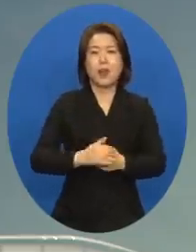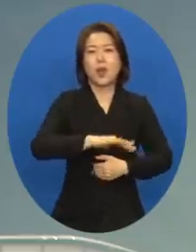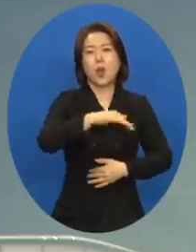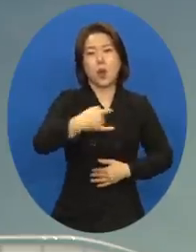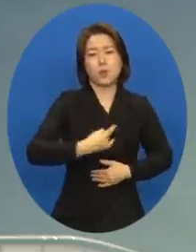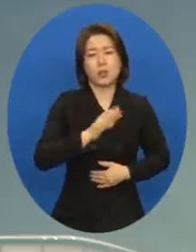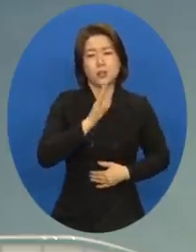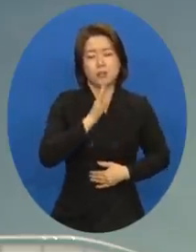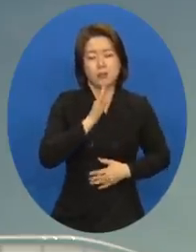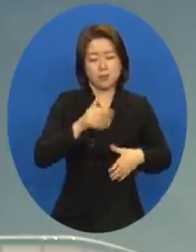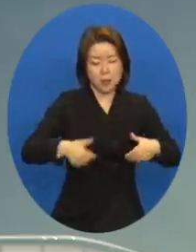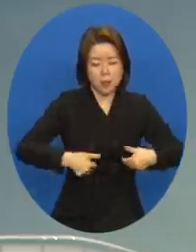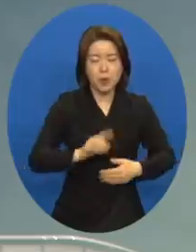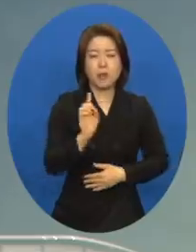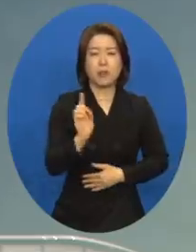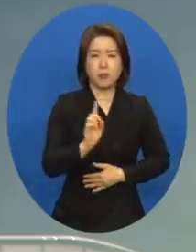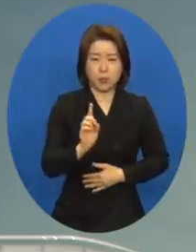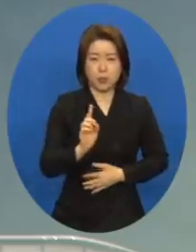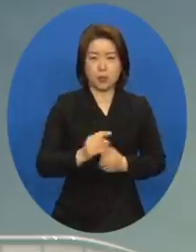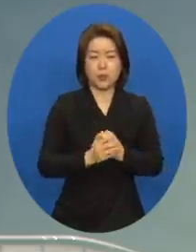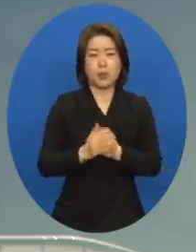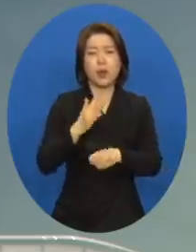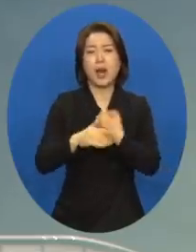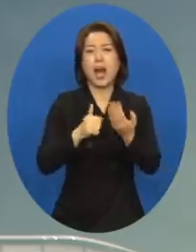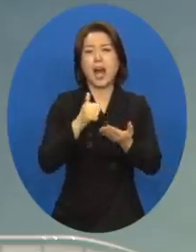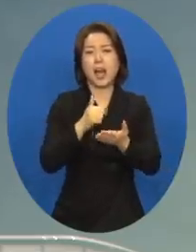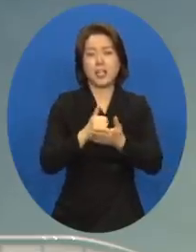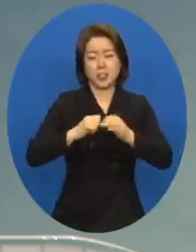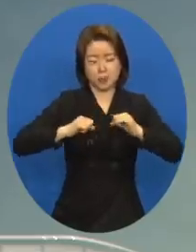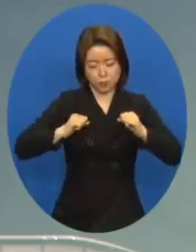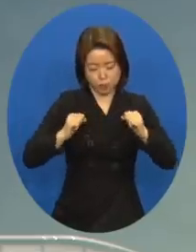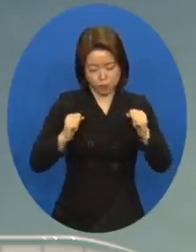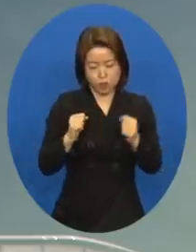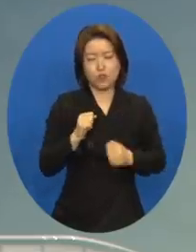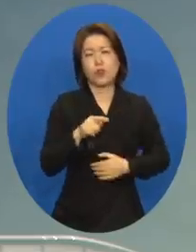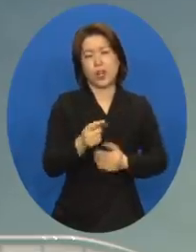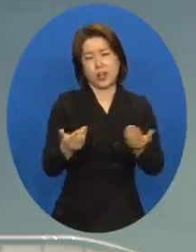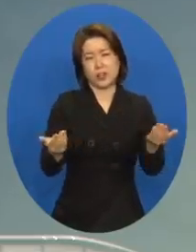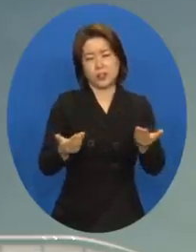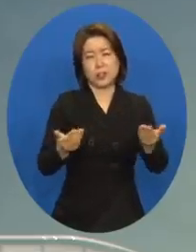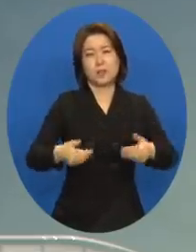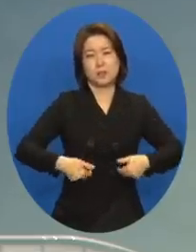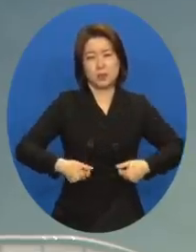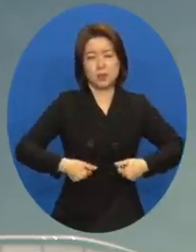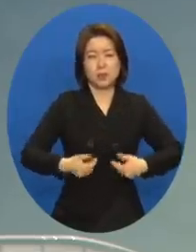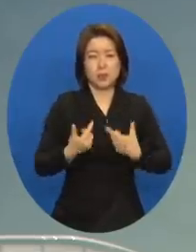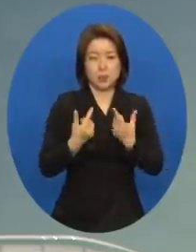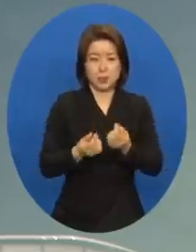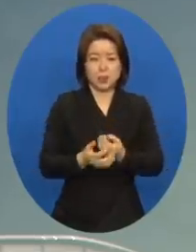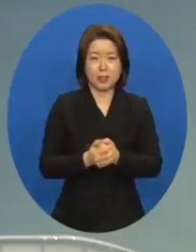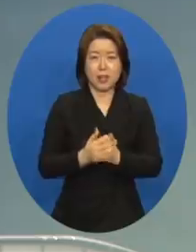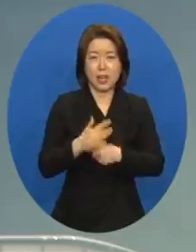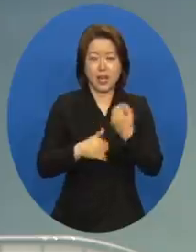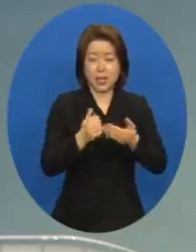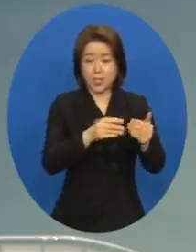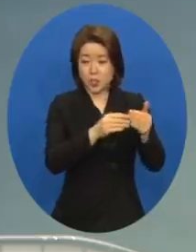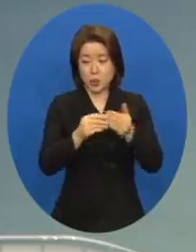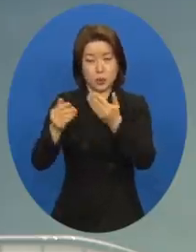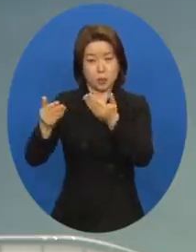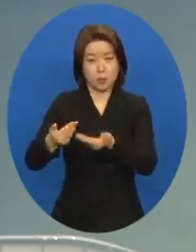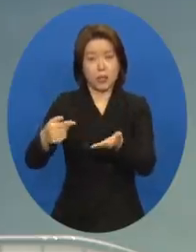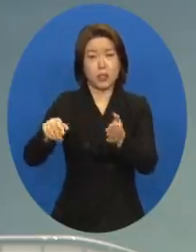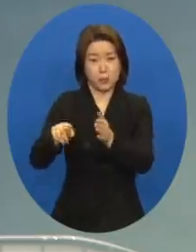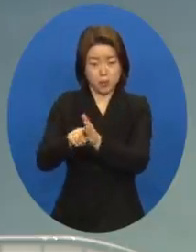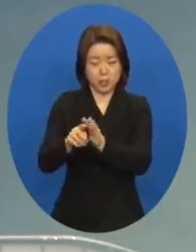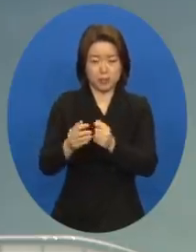정말 필요한 것이 하나님께 순종하는 것입니다. 하나님의 인도하심을 받으려면